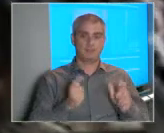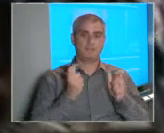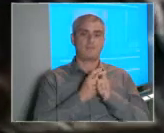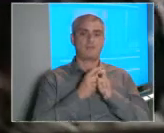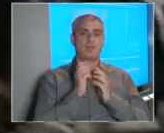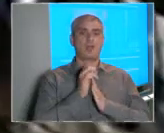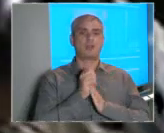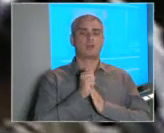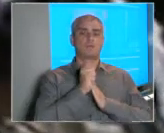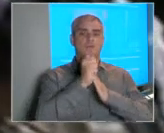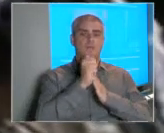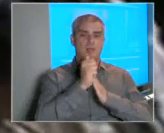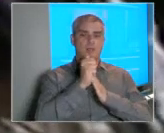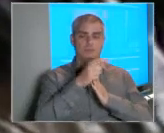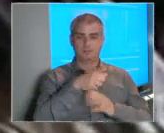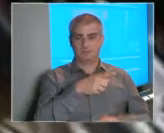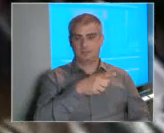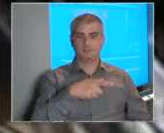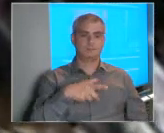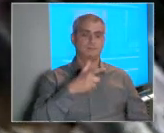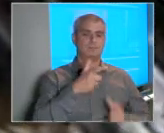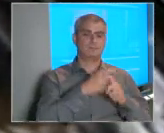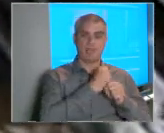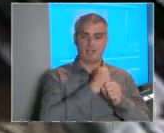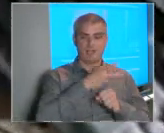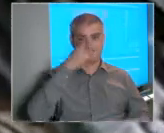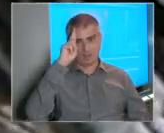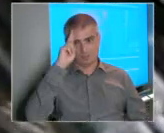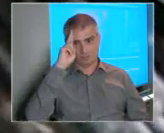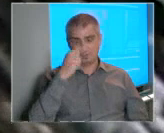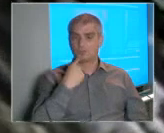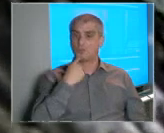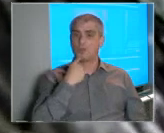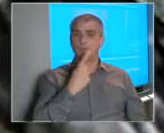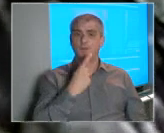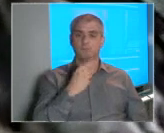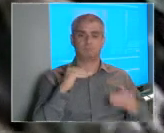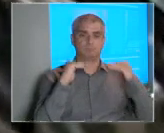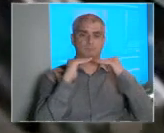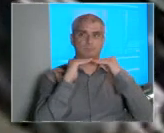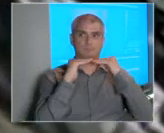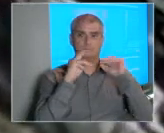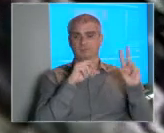למפלגות המובילות, המערך והליכוד. תחזית הטלוויזיה אומרת, תיקו,